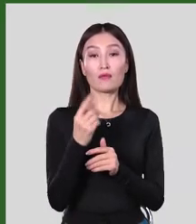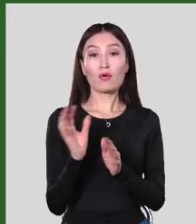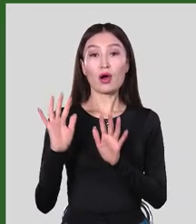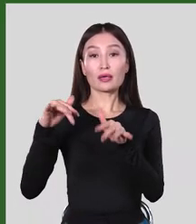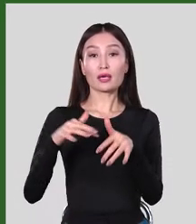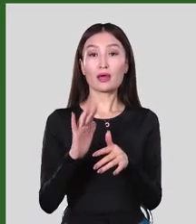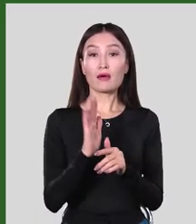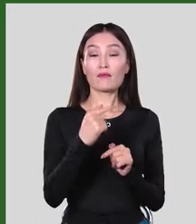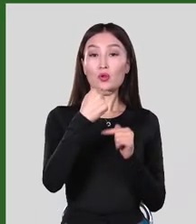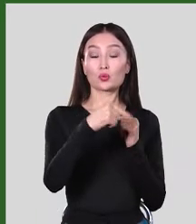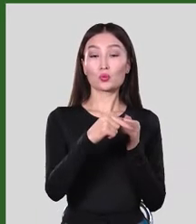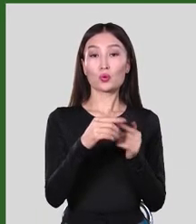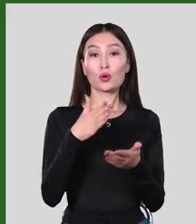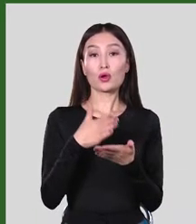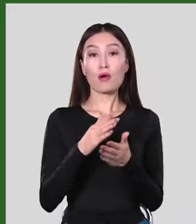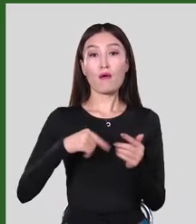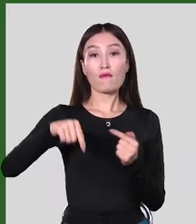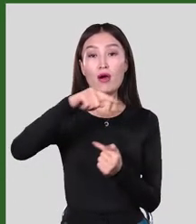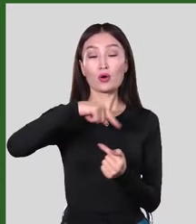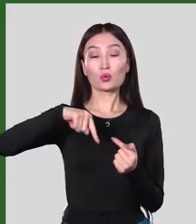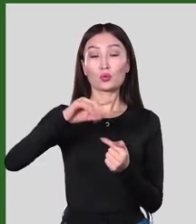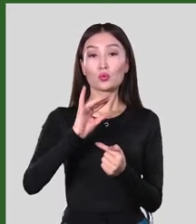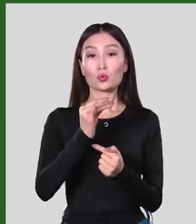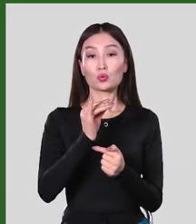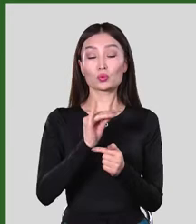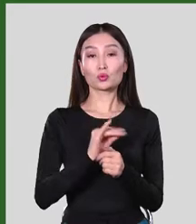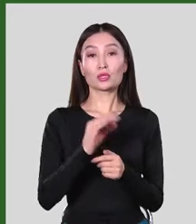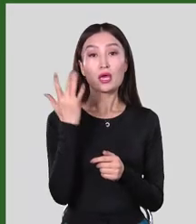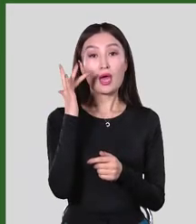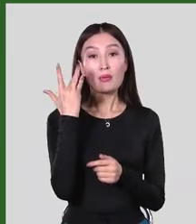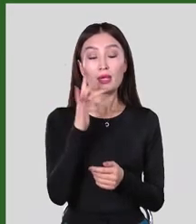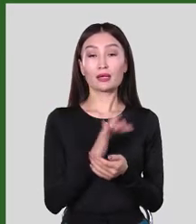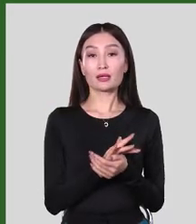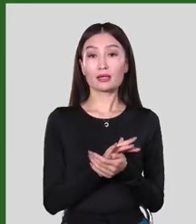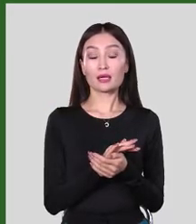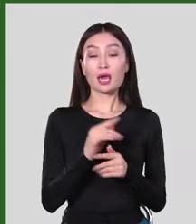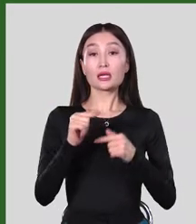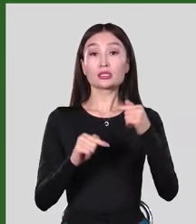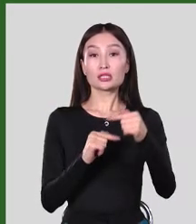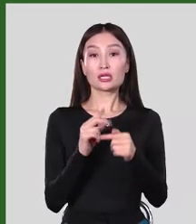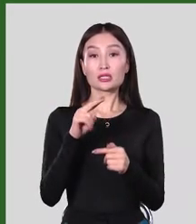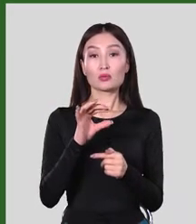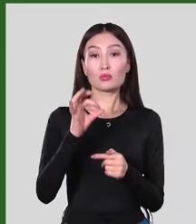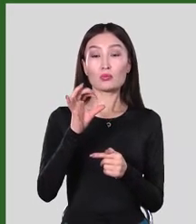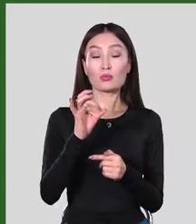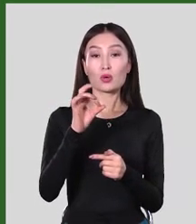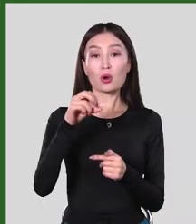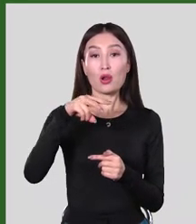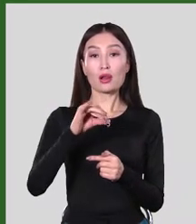океана в другой лежал вокруг южной оконечности Южной Америки через пролив